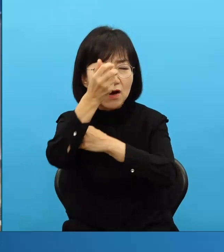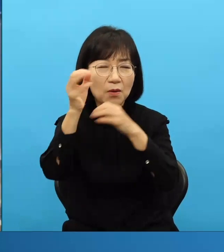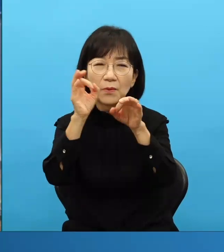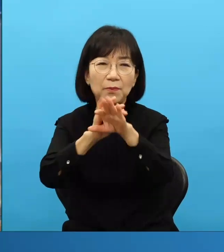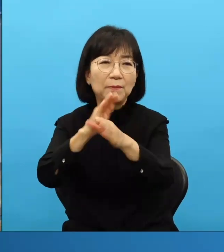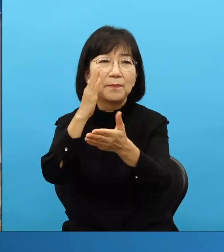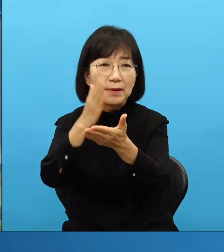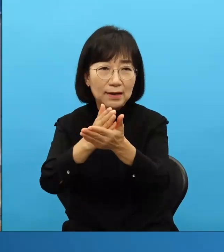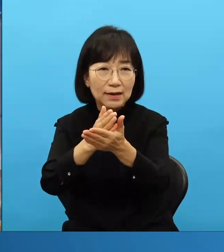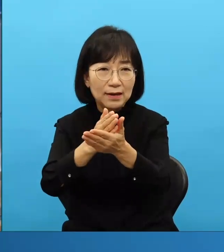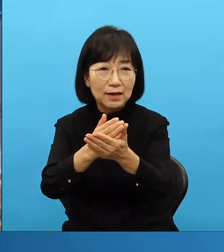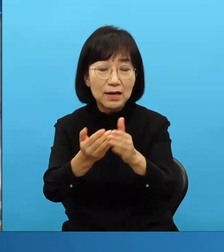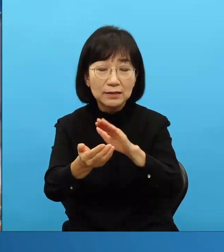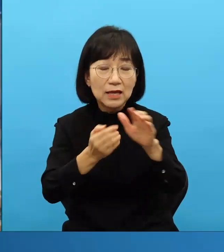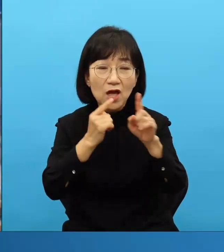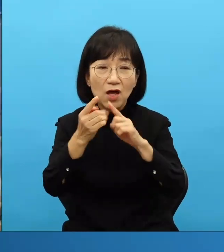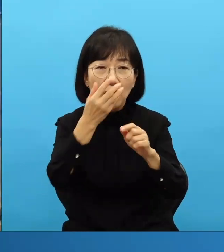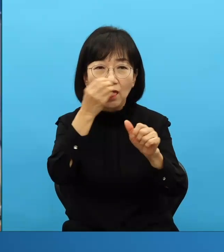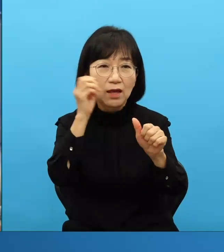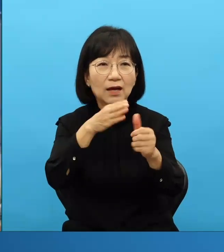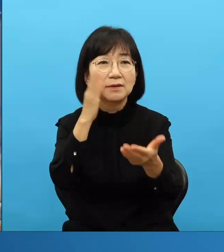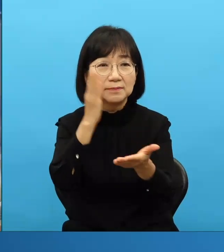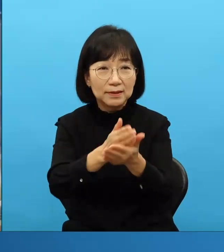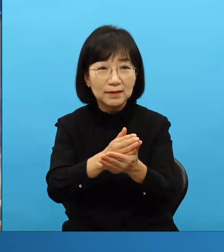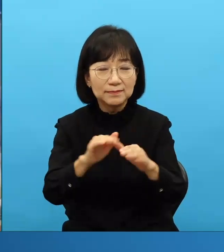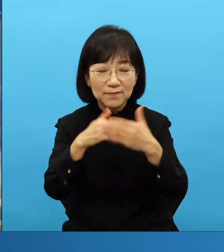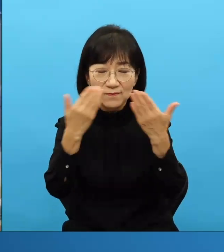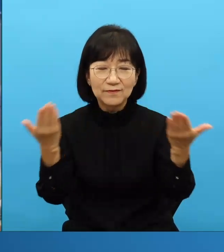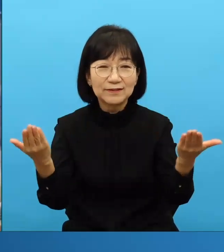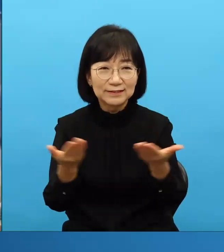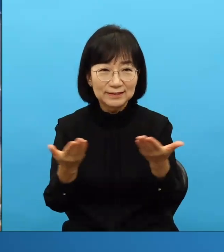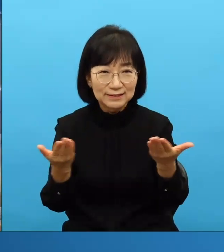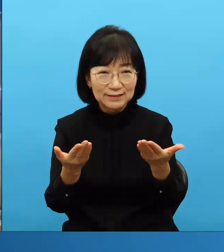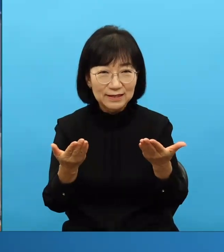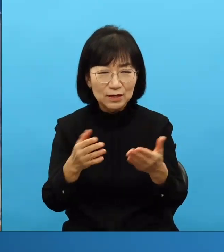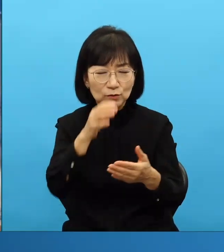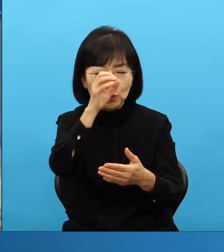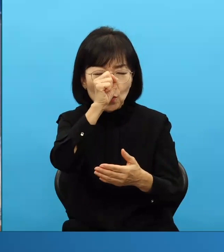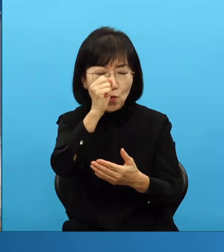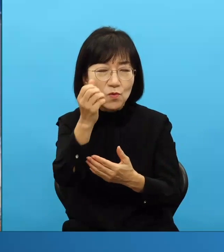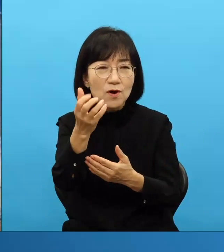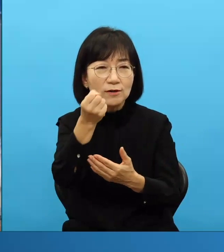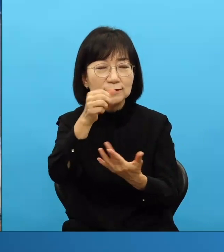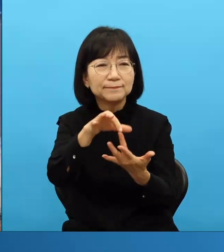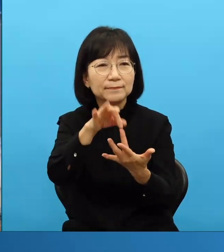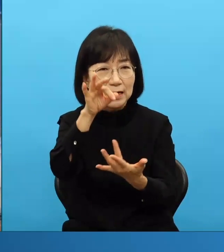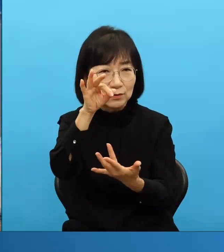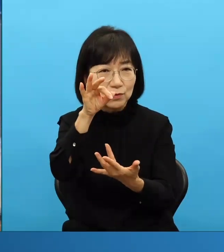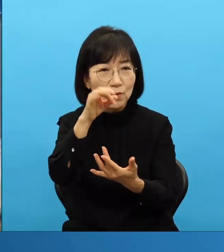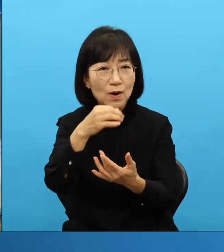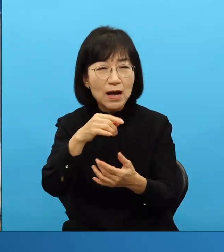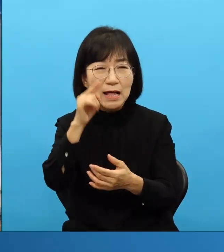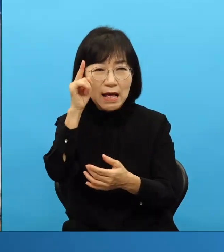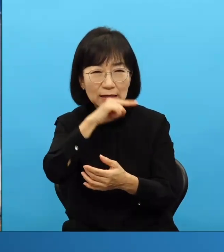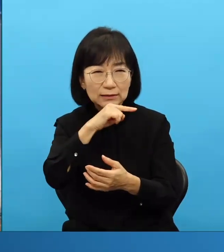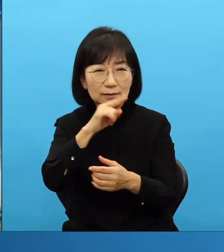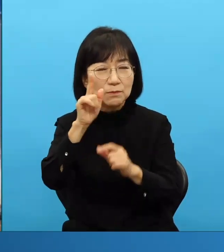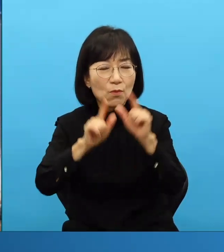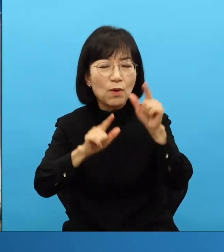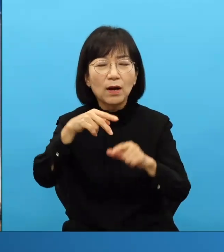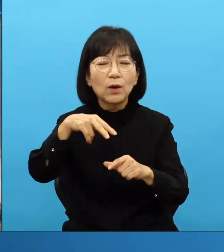소멸하지 말며 예언을 멸시하지 말고 범사에 헤아려 좋은 것을 취하고 악은